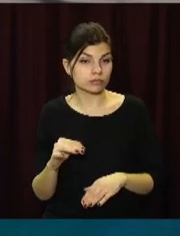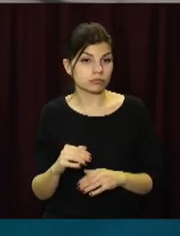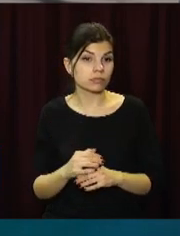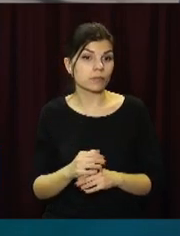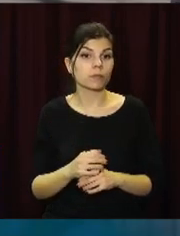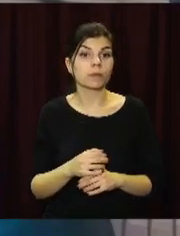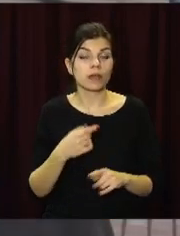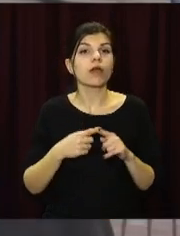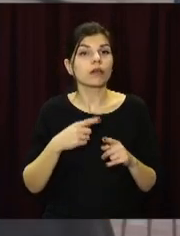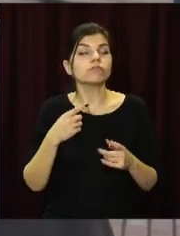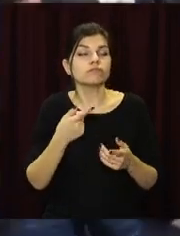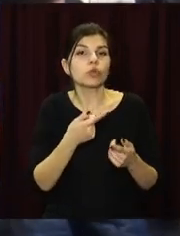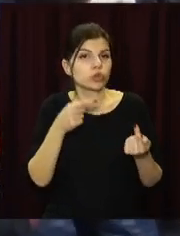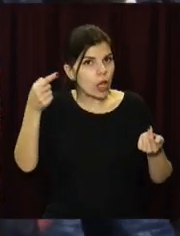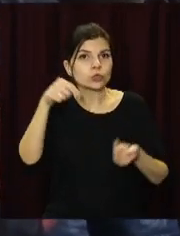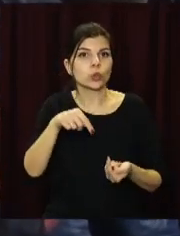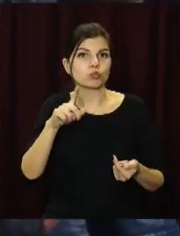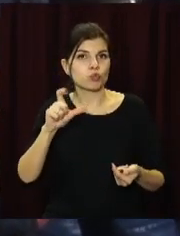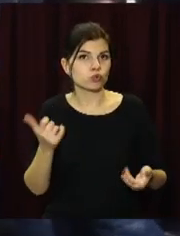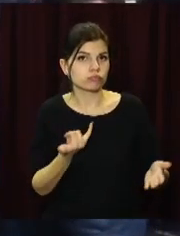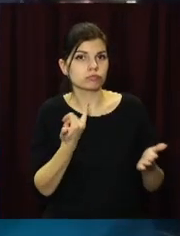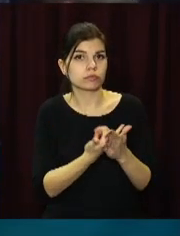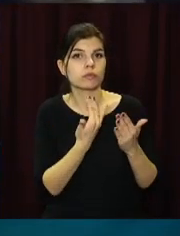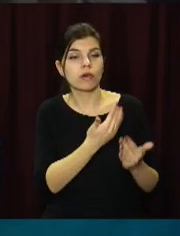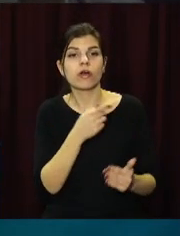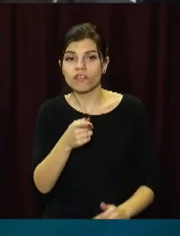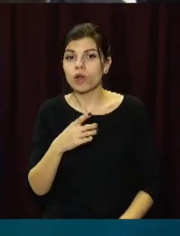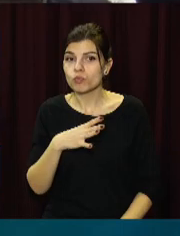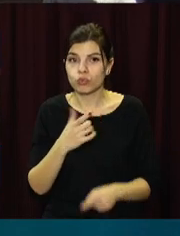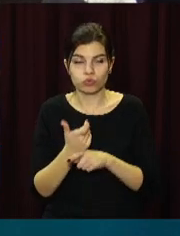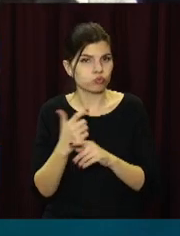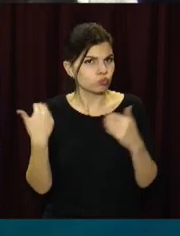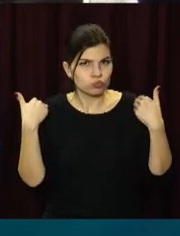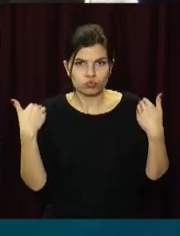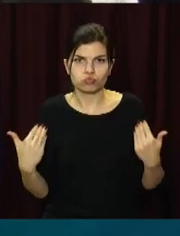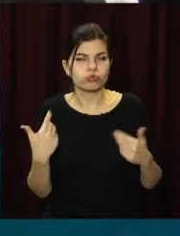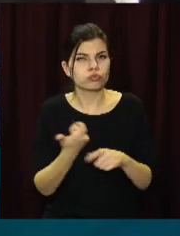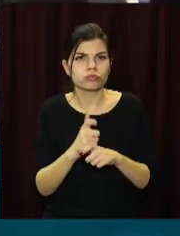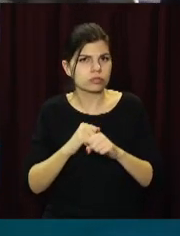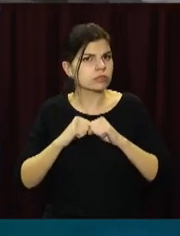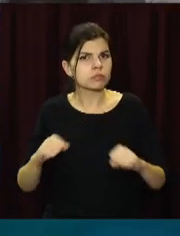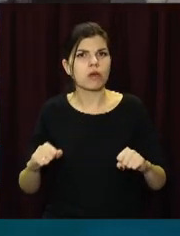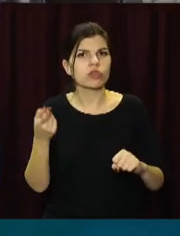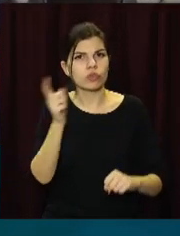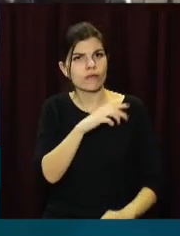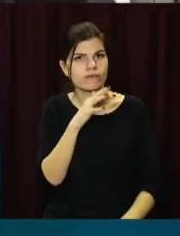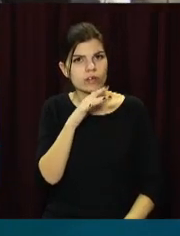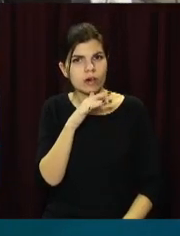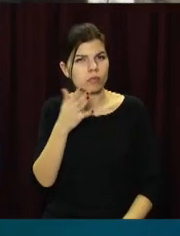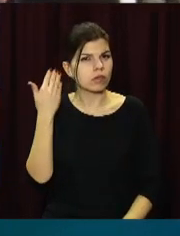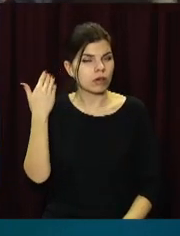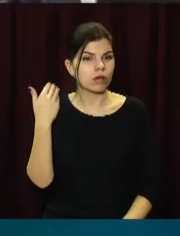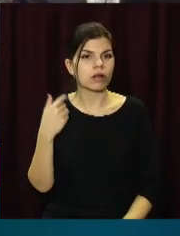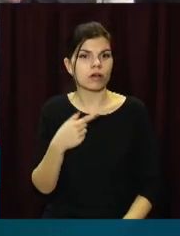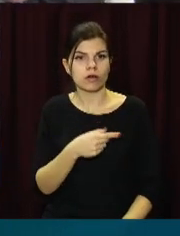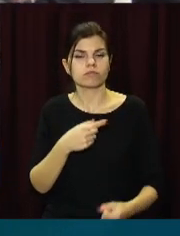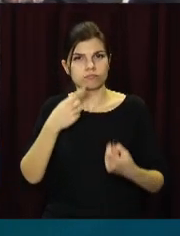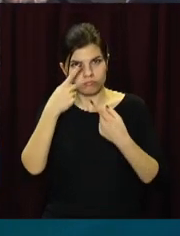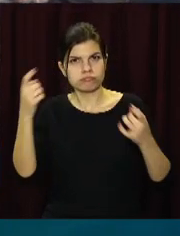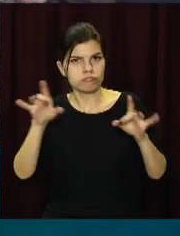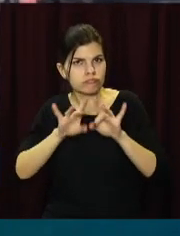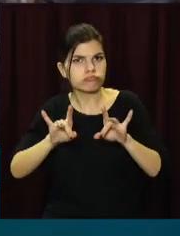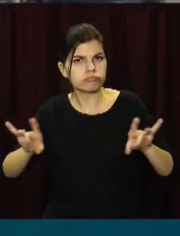щоб її люди шановували і знали. Він був дуже потужний такий, дуже сміливий на той час, виголошував якби